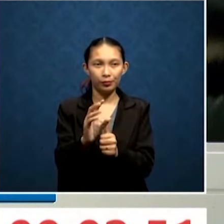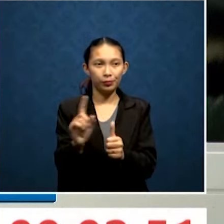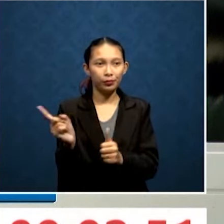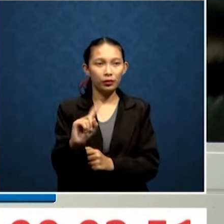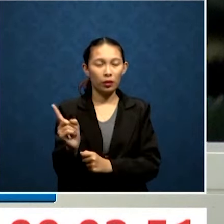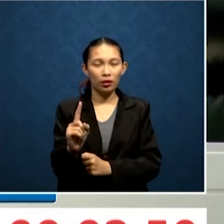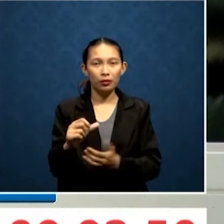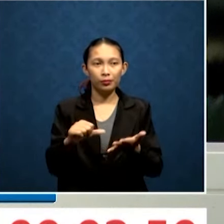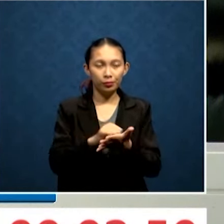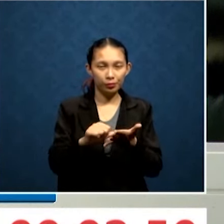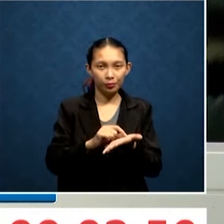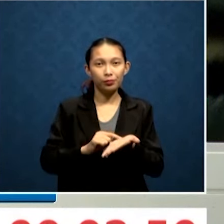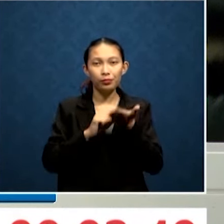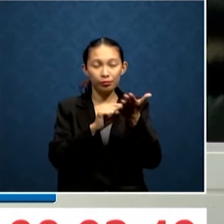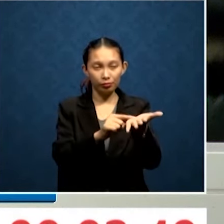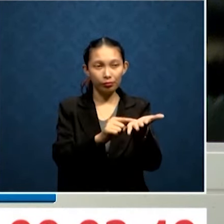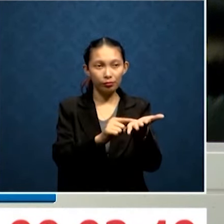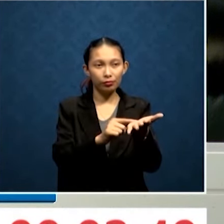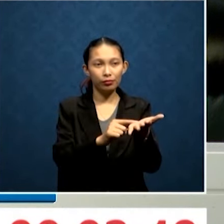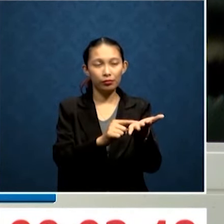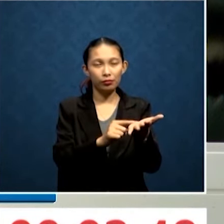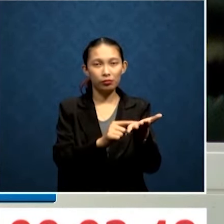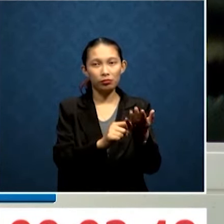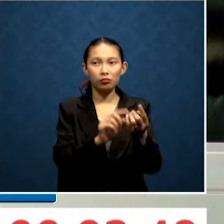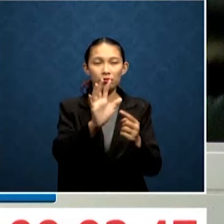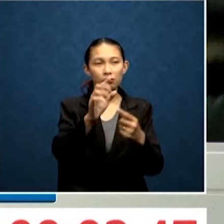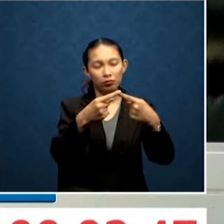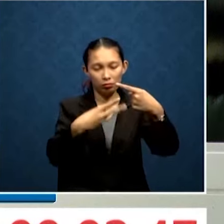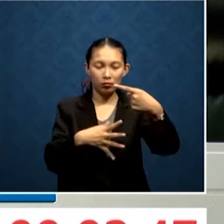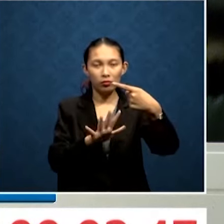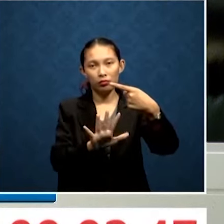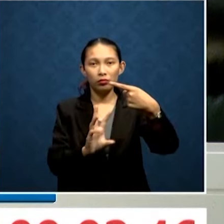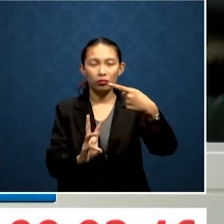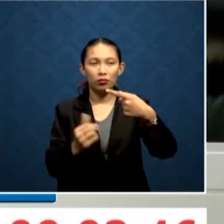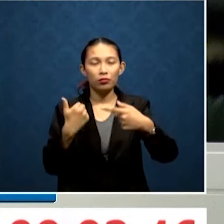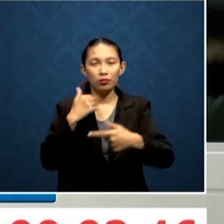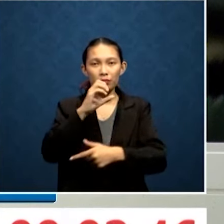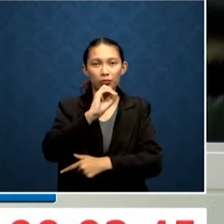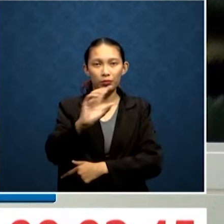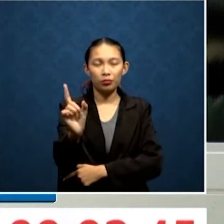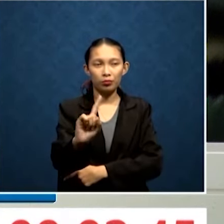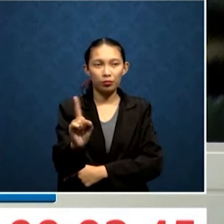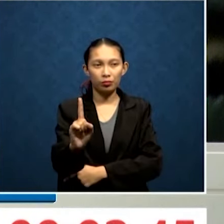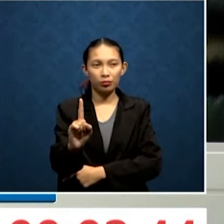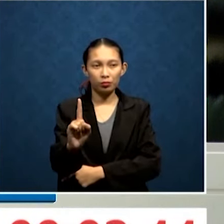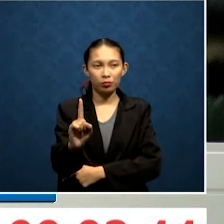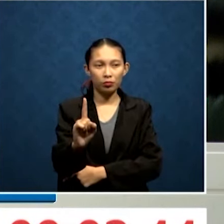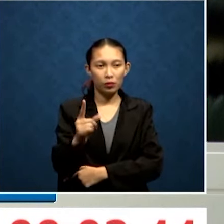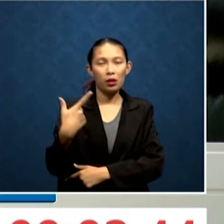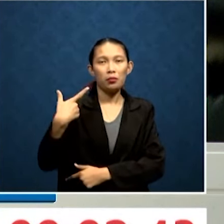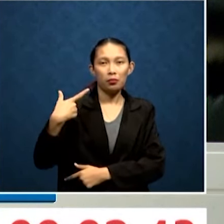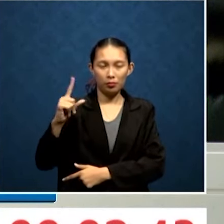ข้อแก้ไขที่ท่านเสนอนั้น 5-6 ข้อผมยืนยันได้ว่าเป็นประโย